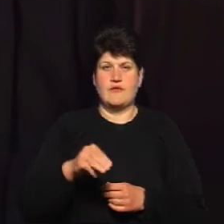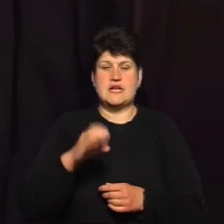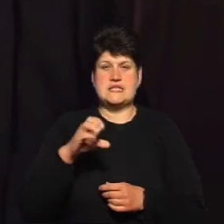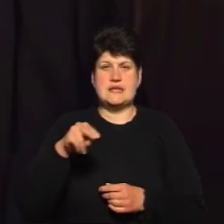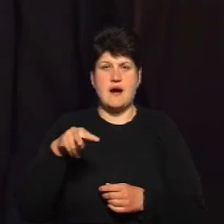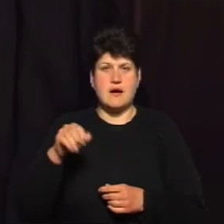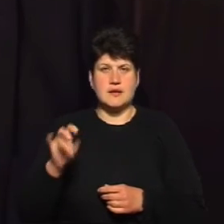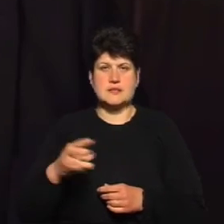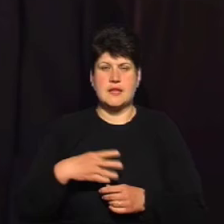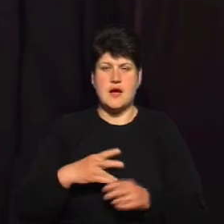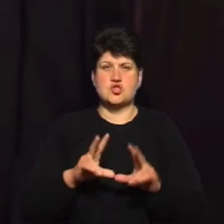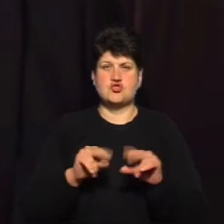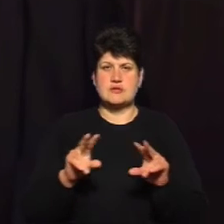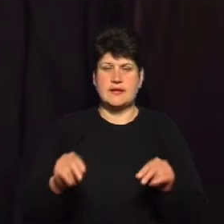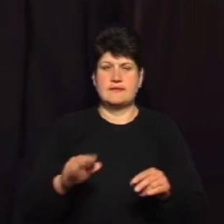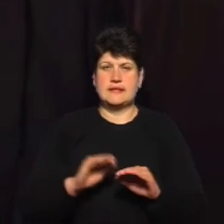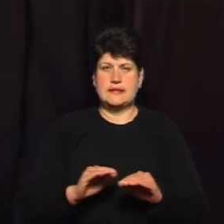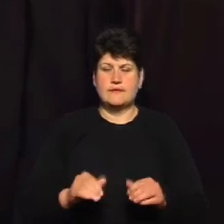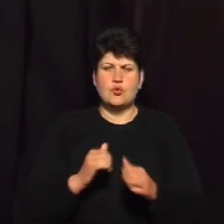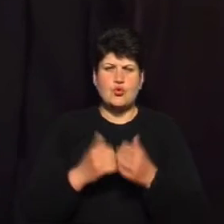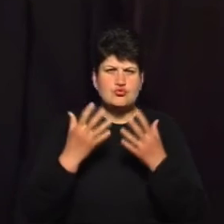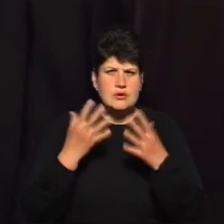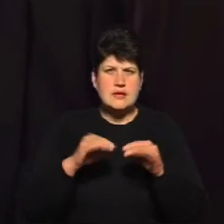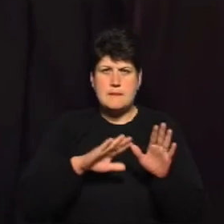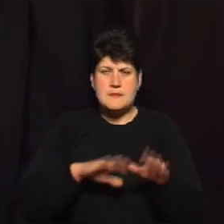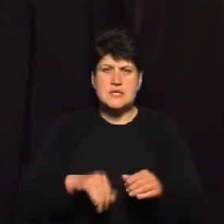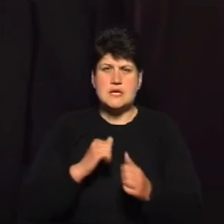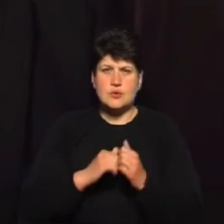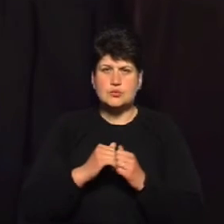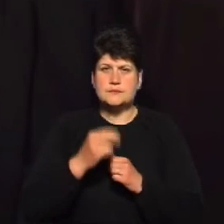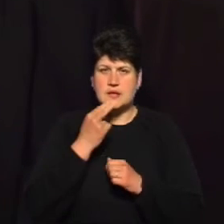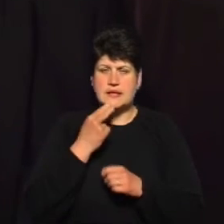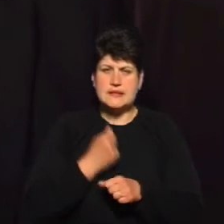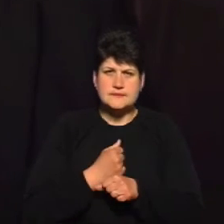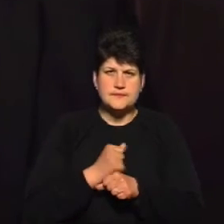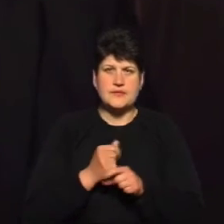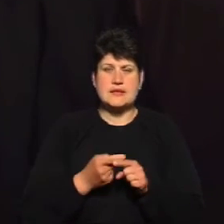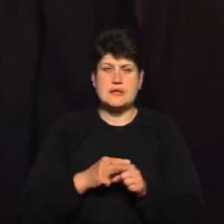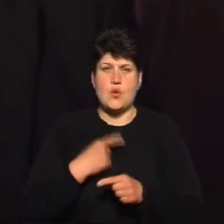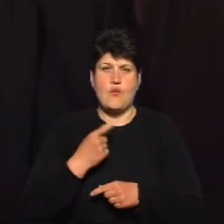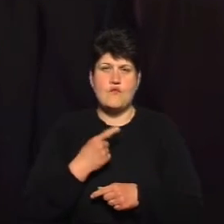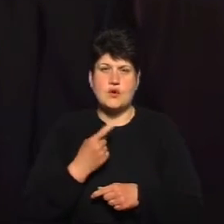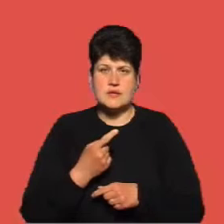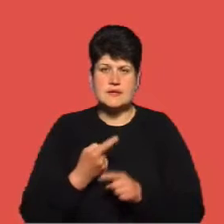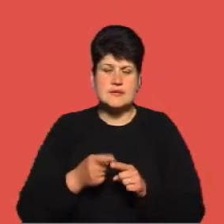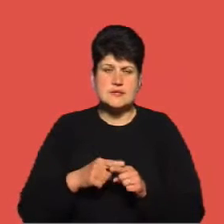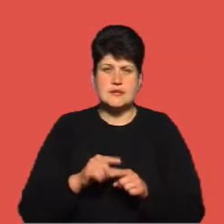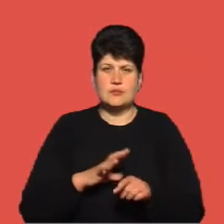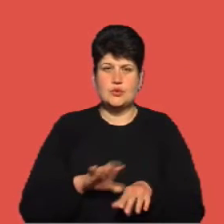дитинство. Щодня після кожного приймання їжі нас змушували це говорити. Це було наче